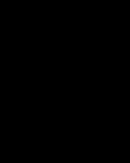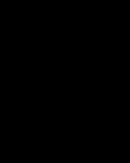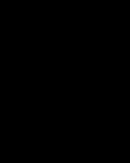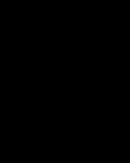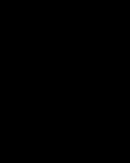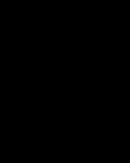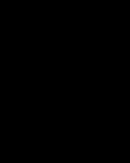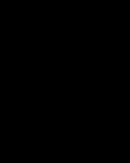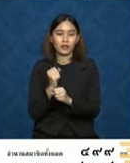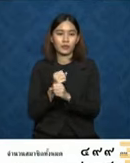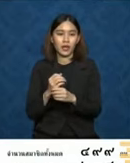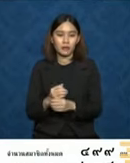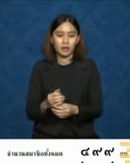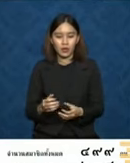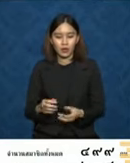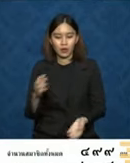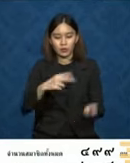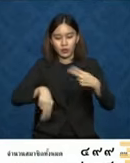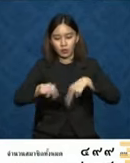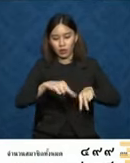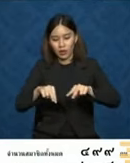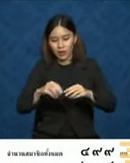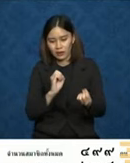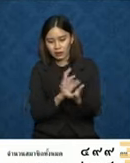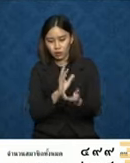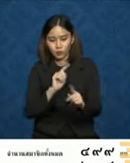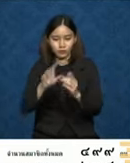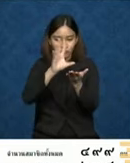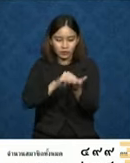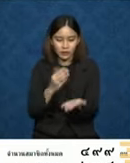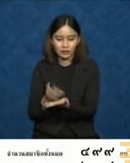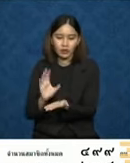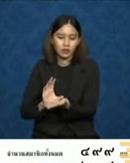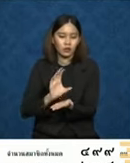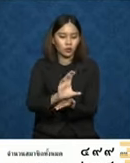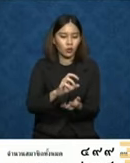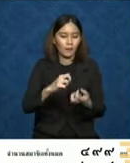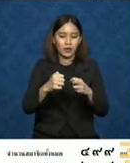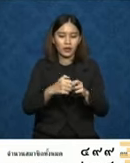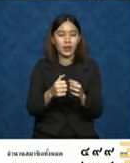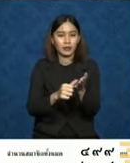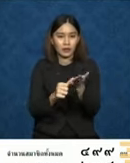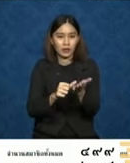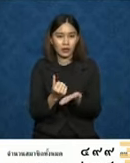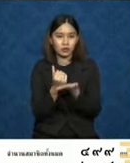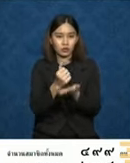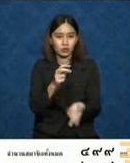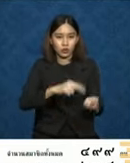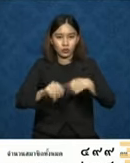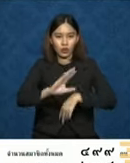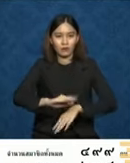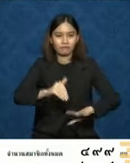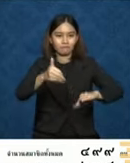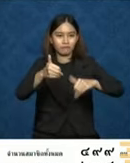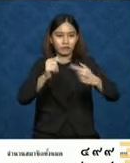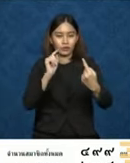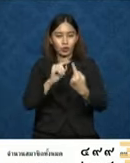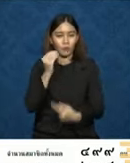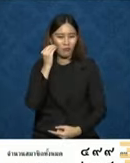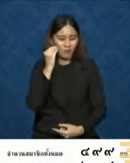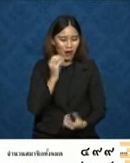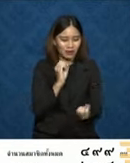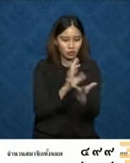คณะทำงานลงไปสำรวจความเสียหายและก็จัดสรรงบประมาณไปแก้ปัญหาเยียวยากับพี่น้องประชาชนที่บ้านเรือน